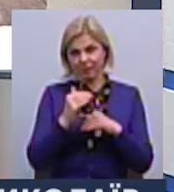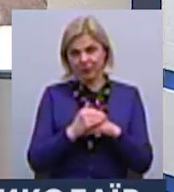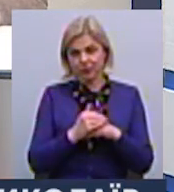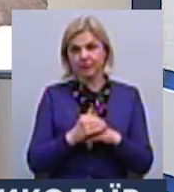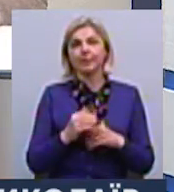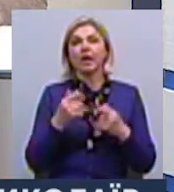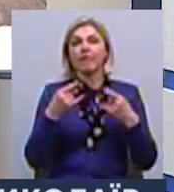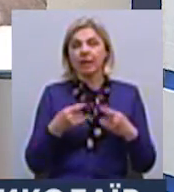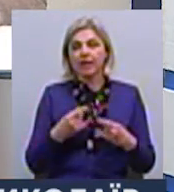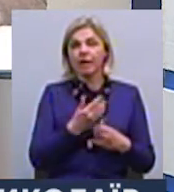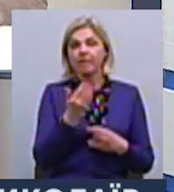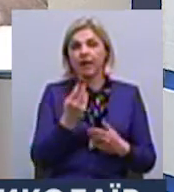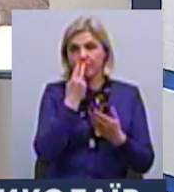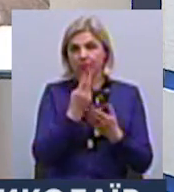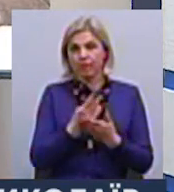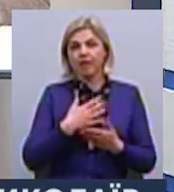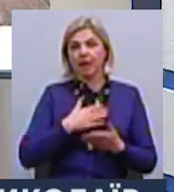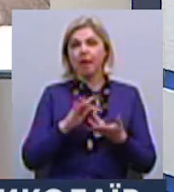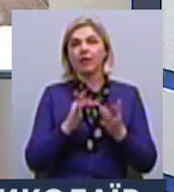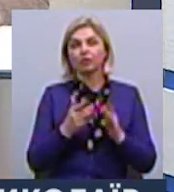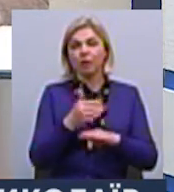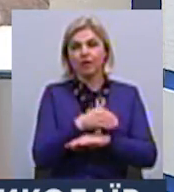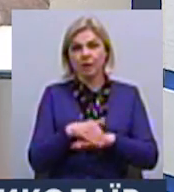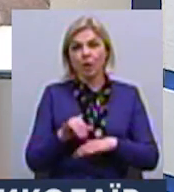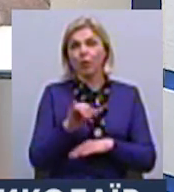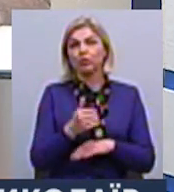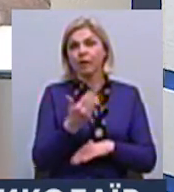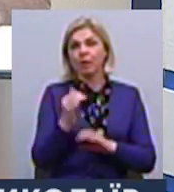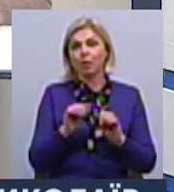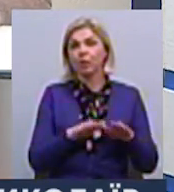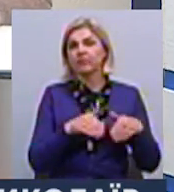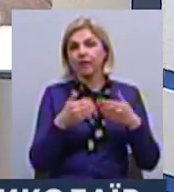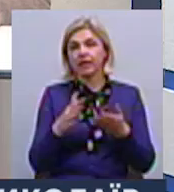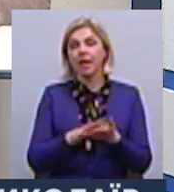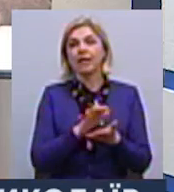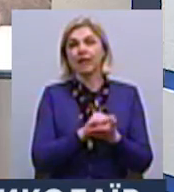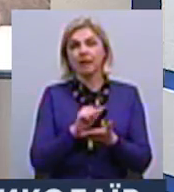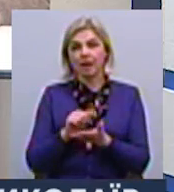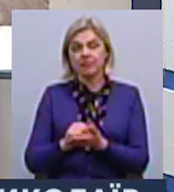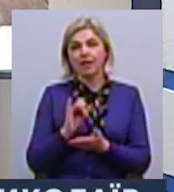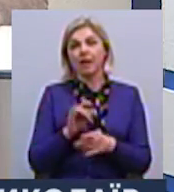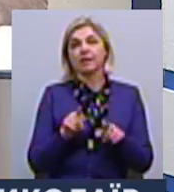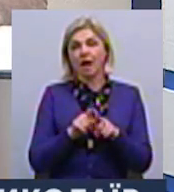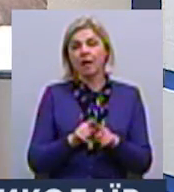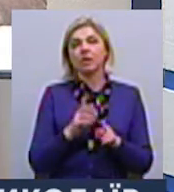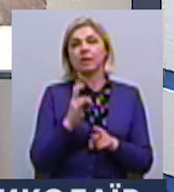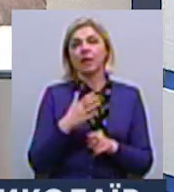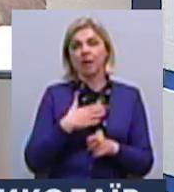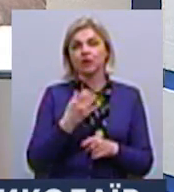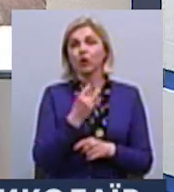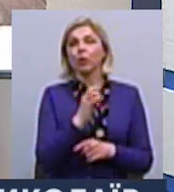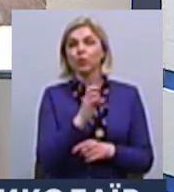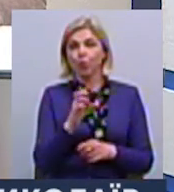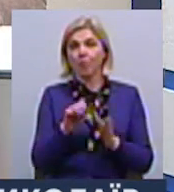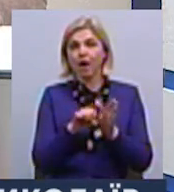Протягом прямого ефіру на екранах ви бачитимете нашу електронну адресу, за якою зможете звертатись до редакції, а також посилання на наш YouTube-канал